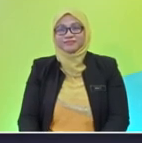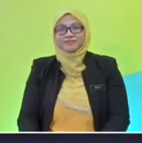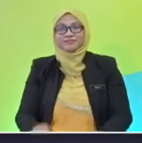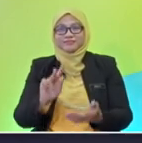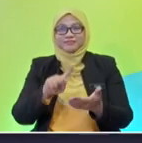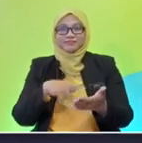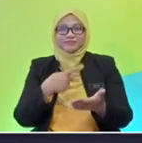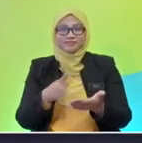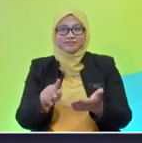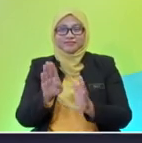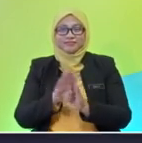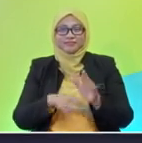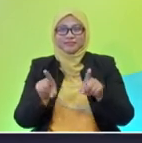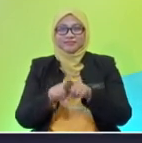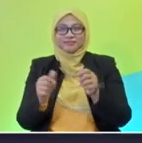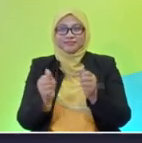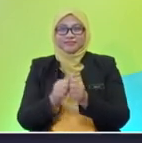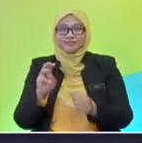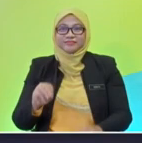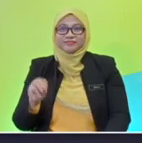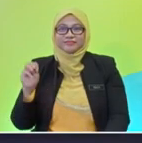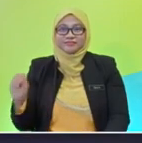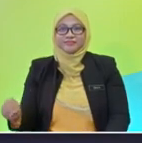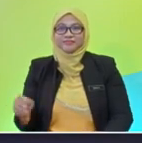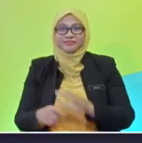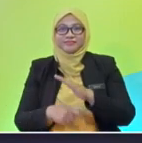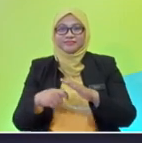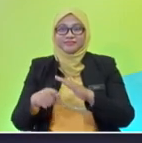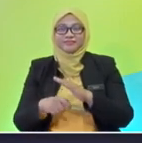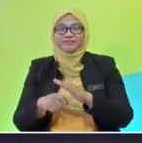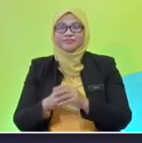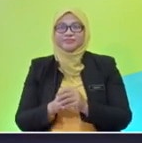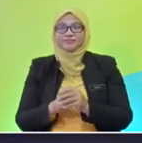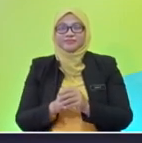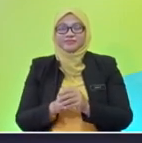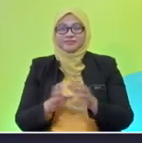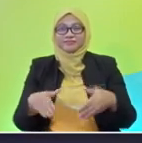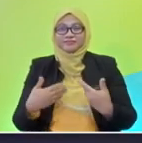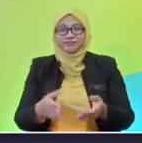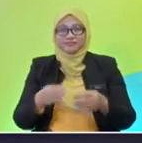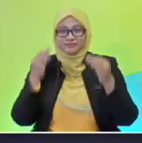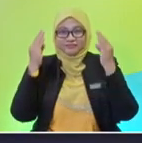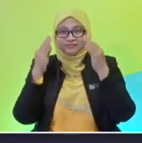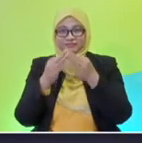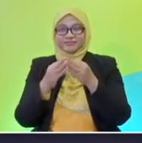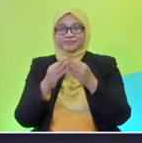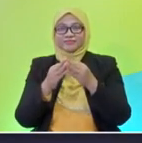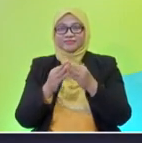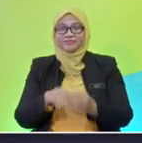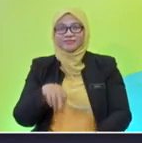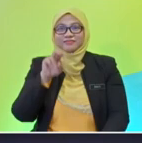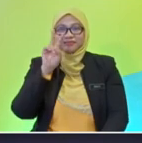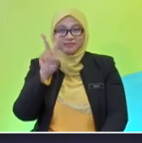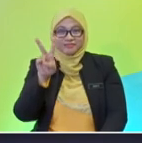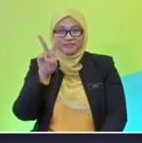bersama dengan murid-murid prasekolah. Okey, pantun yang akan kita berikan perhatian pada hari ini ialah pantun dua kerat.